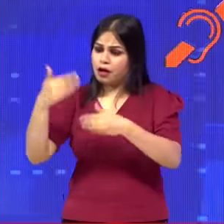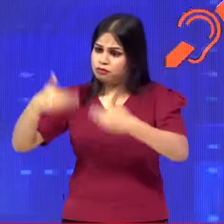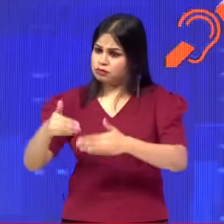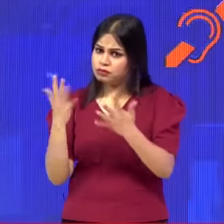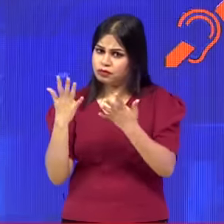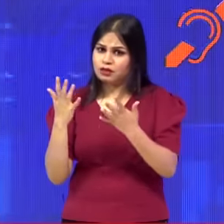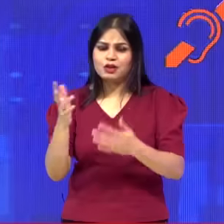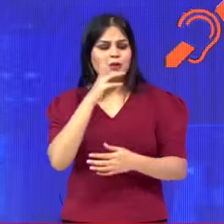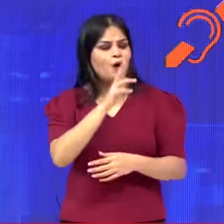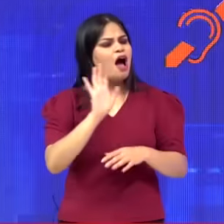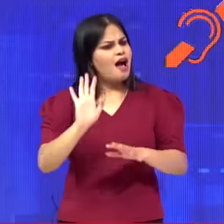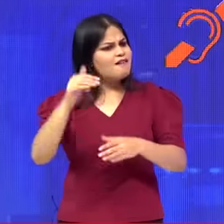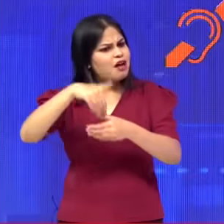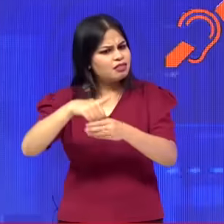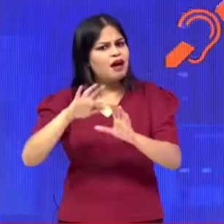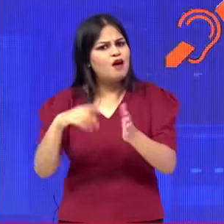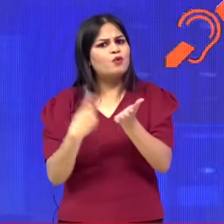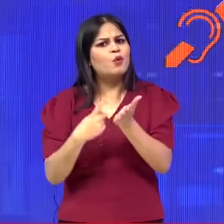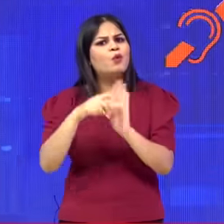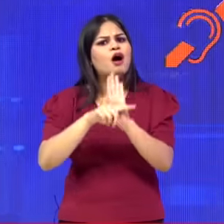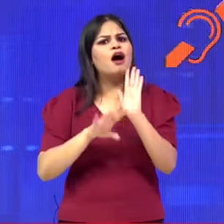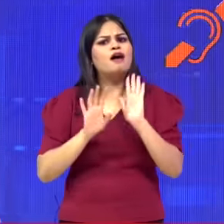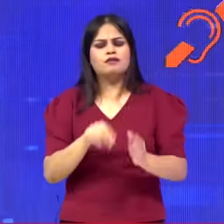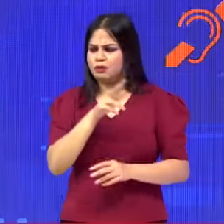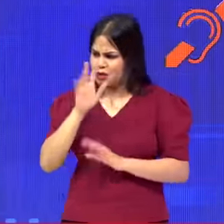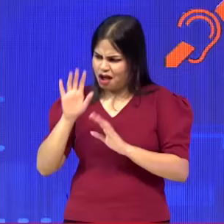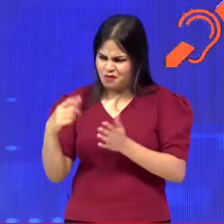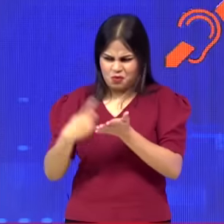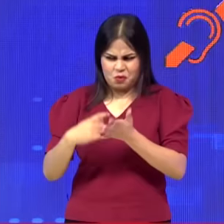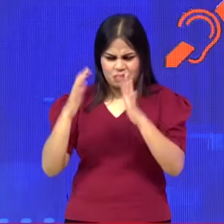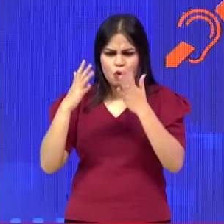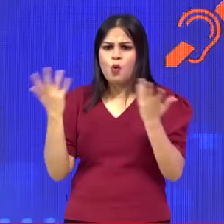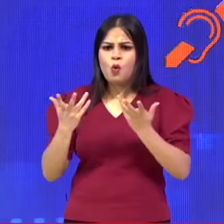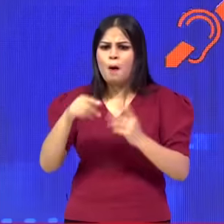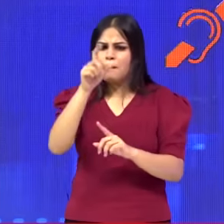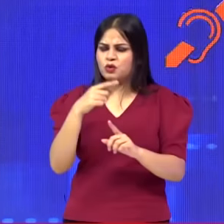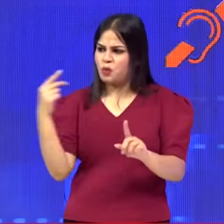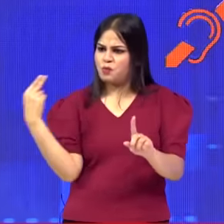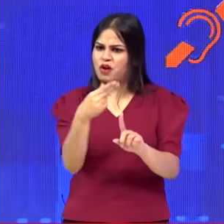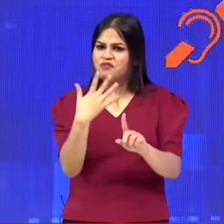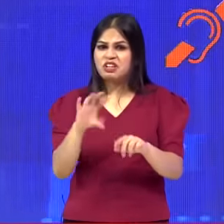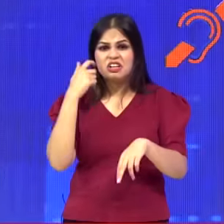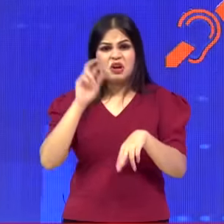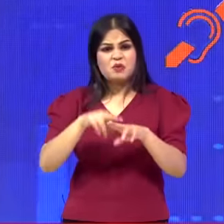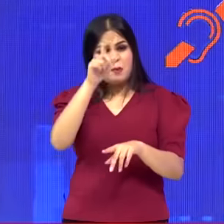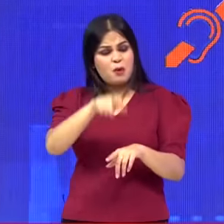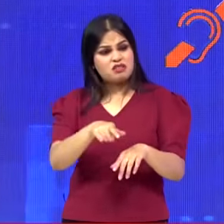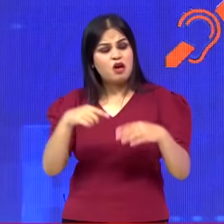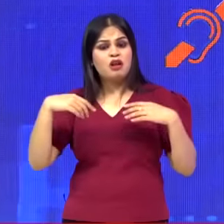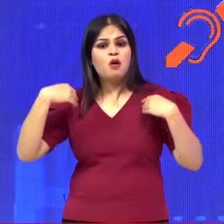बॉस दिखा दें, ऐसी रिस्ट्रिक्शन है? आप कहते हैं, आपने जुबैर खान को कहा कसम खुदा की तेरे को कुत्ता नहीं बना दिया तो मेरा नाम सलमान खान है।